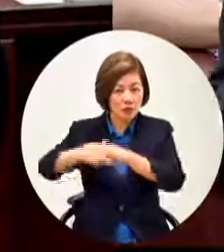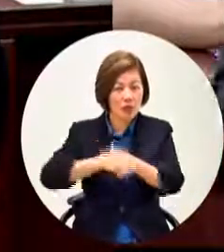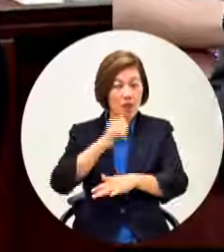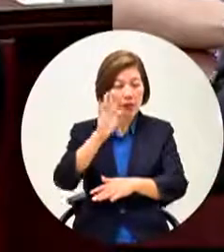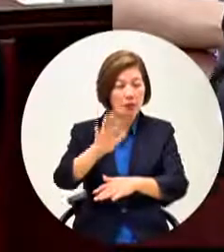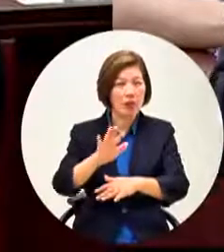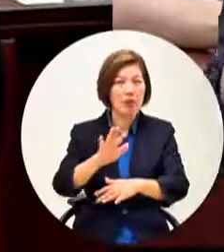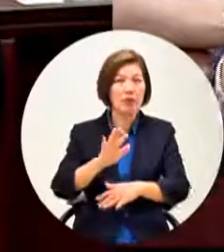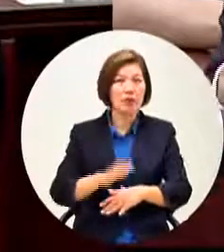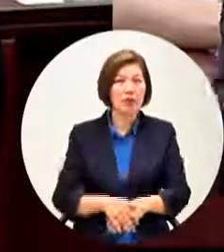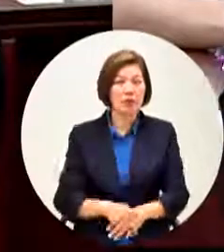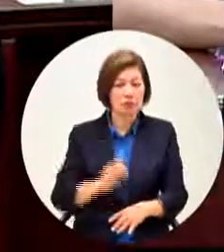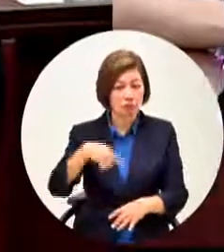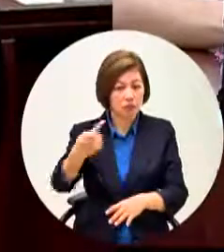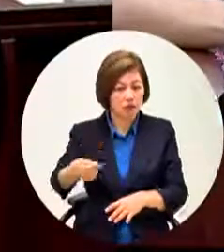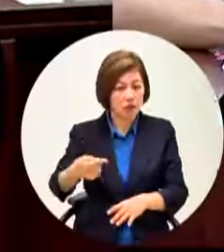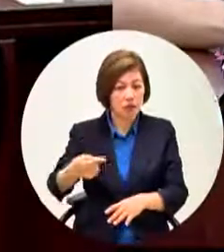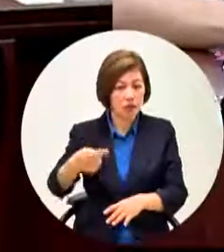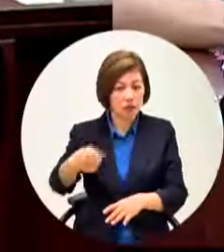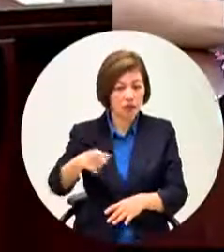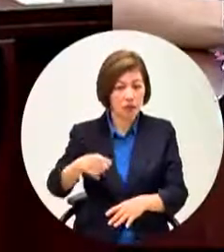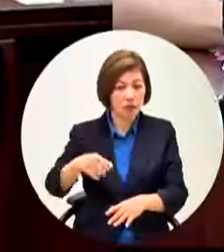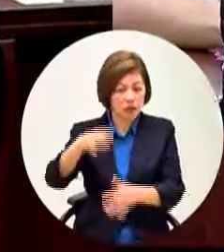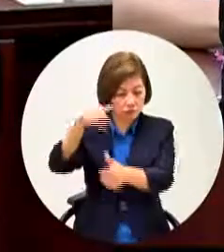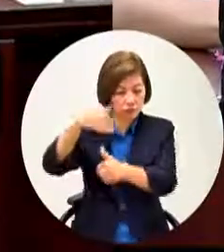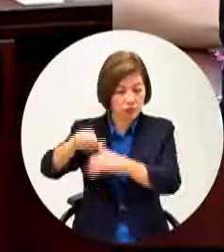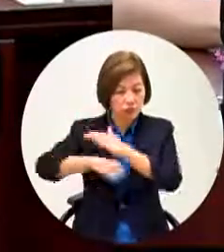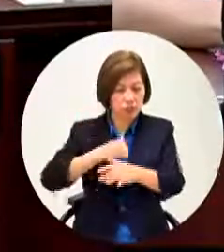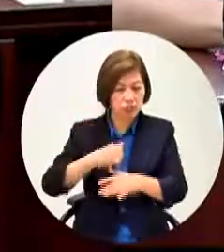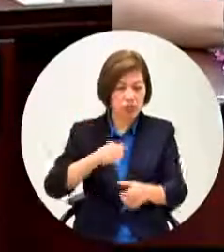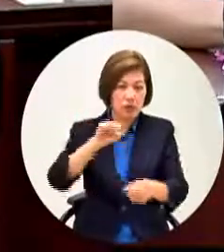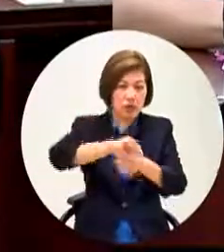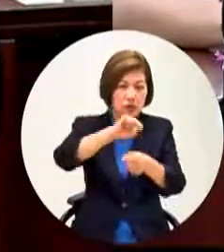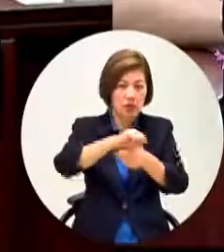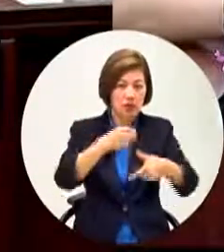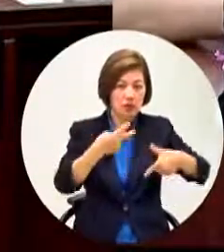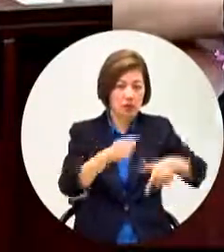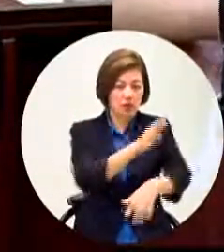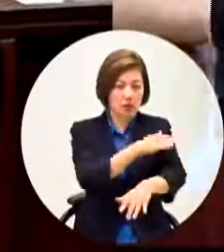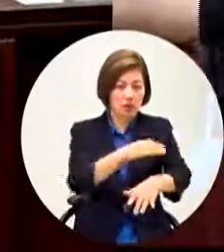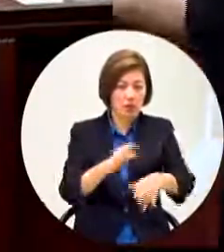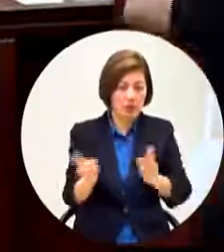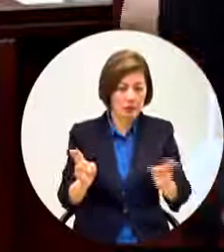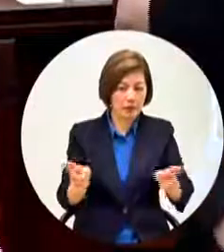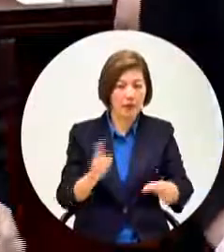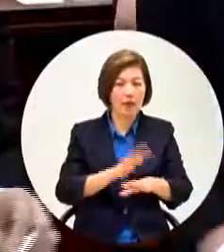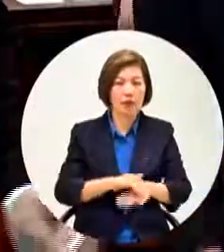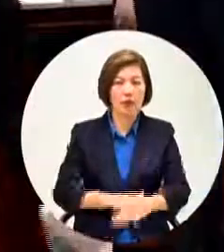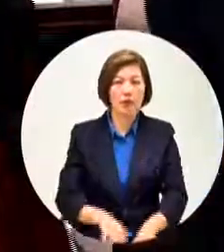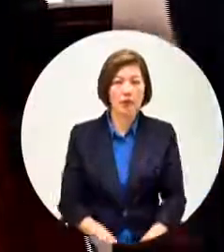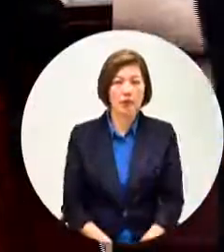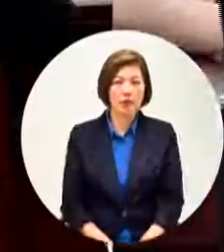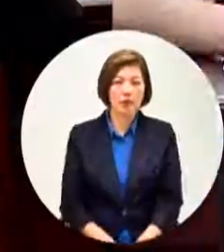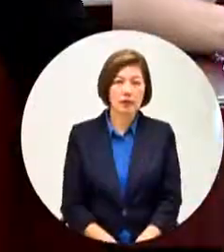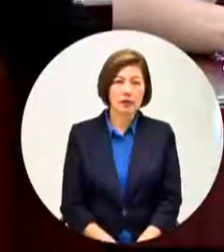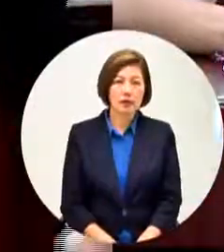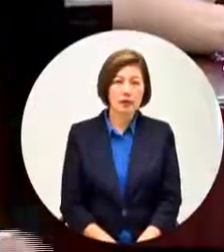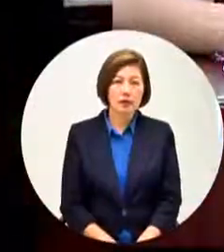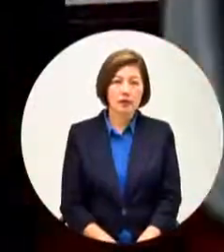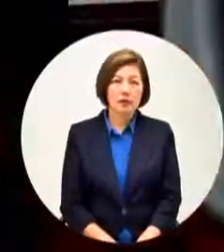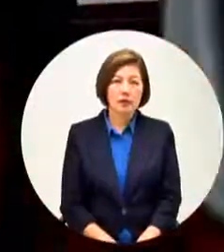下一批的时候，我们就会再增加，增加人武人武区队的人力。 哦，好，好啊，我感谢局长。